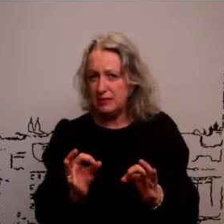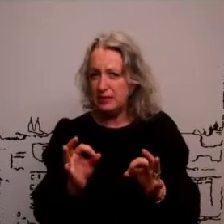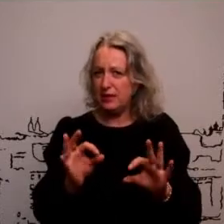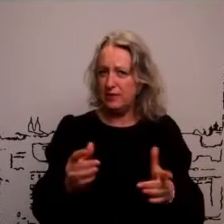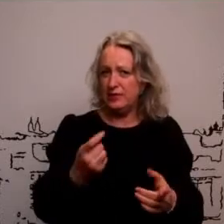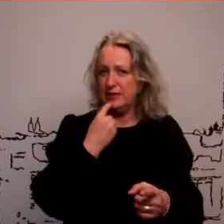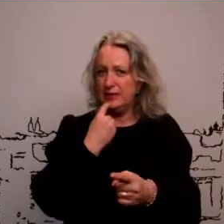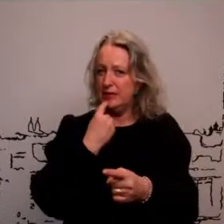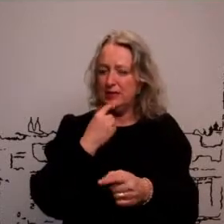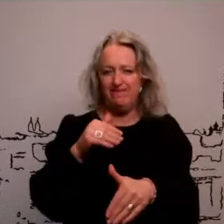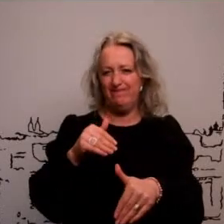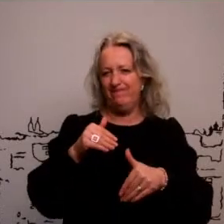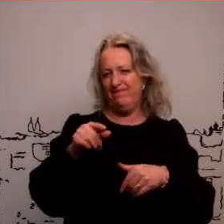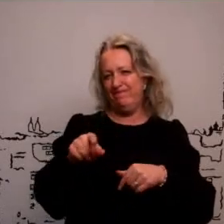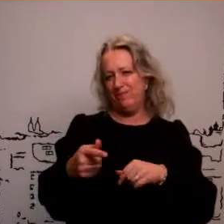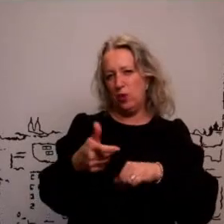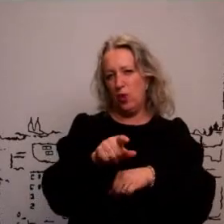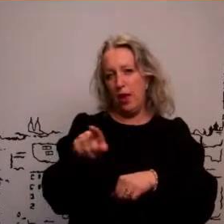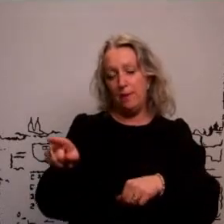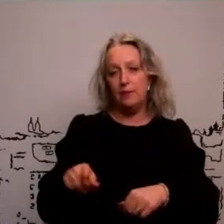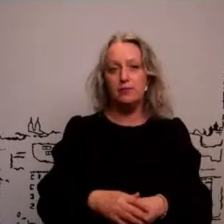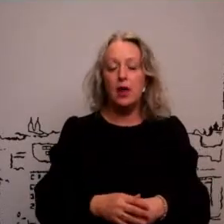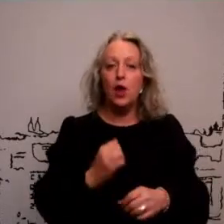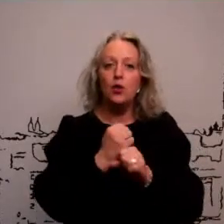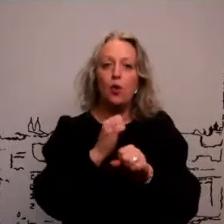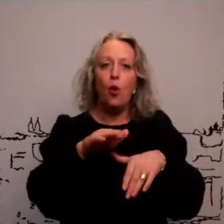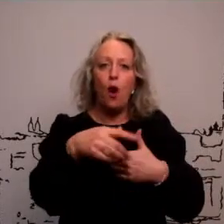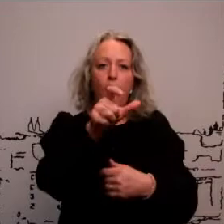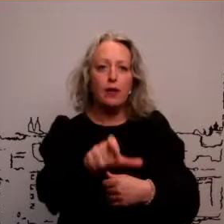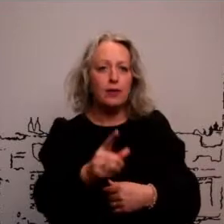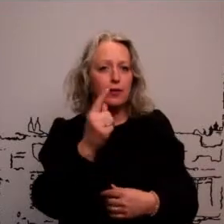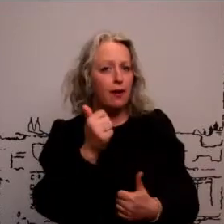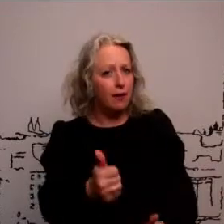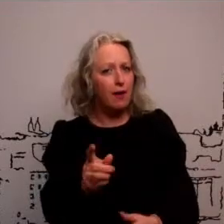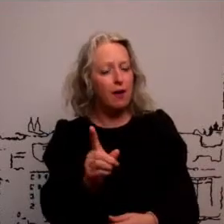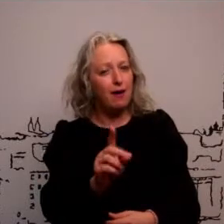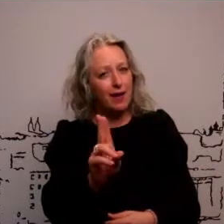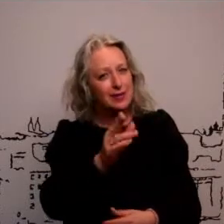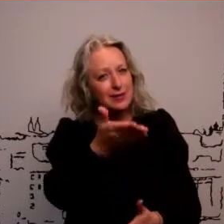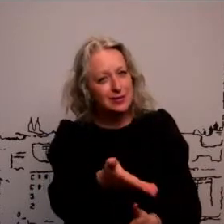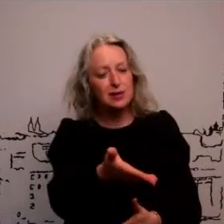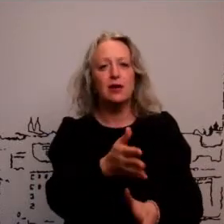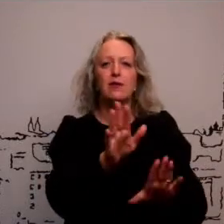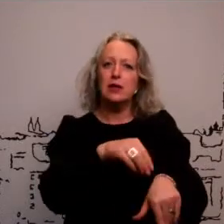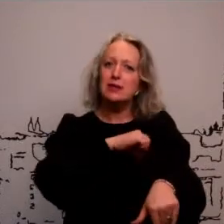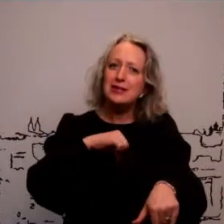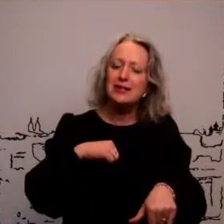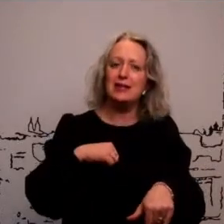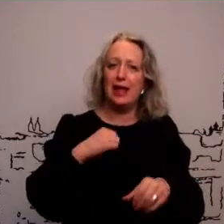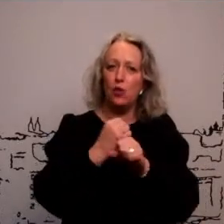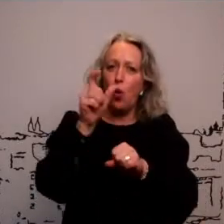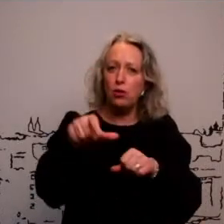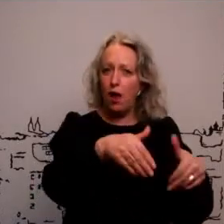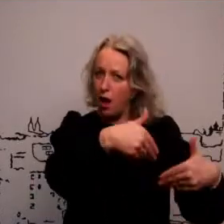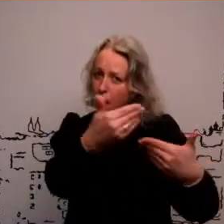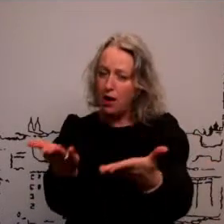teistega, et üks hea tööandja võiks ise anda töötajale kätte,